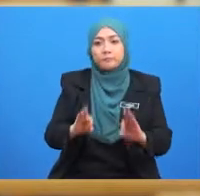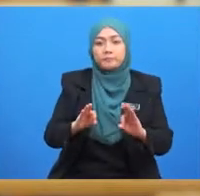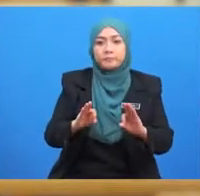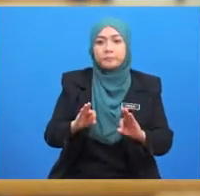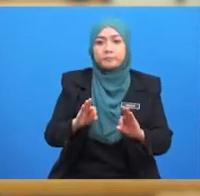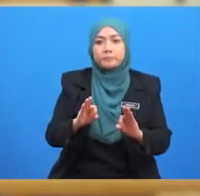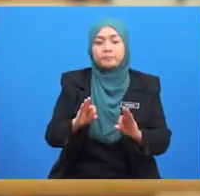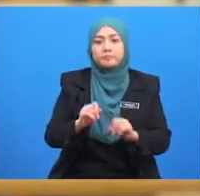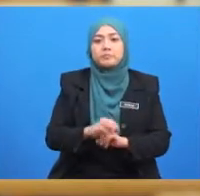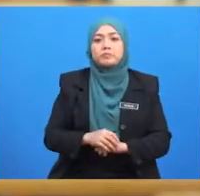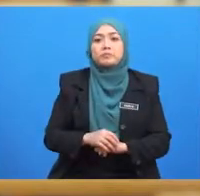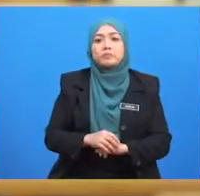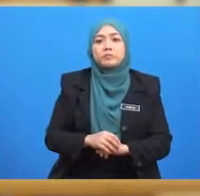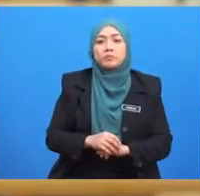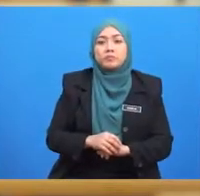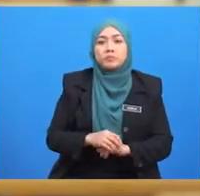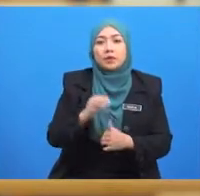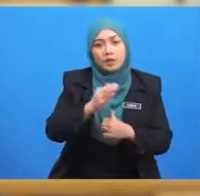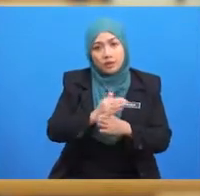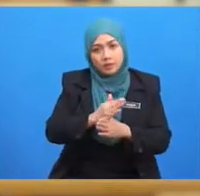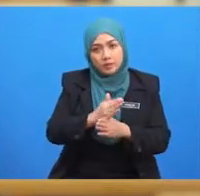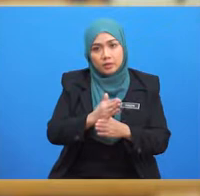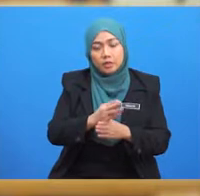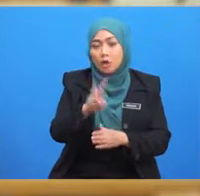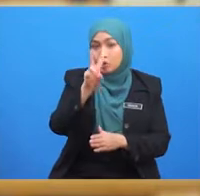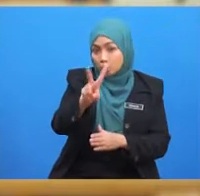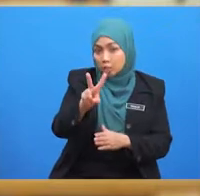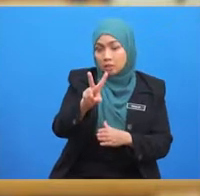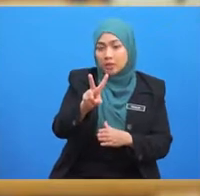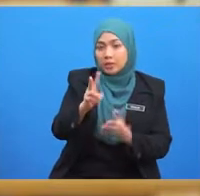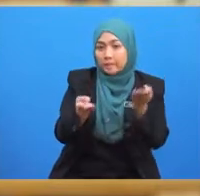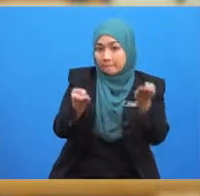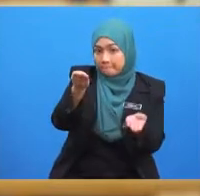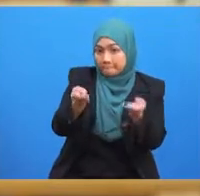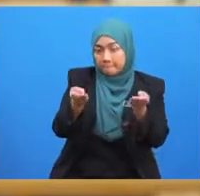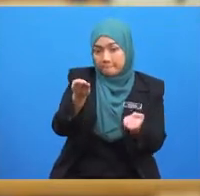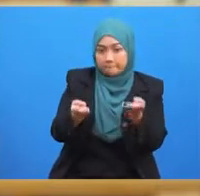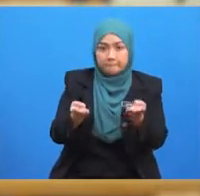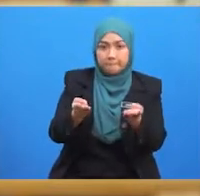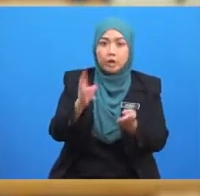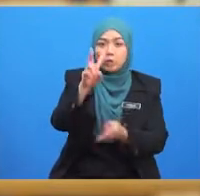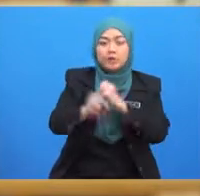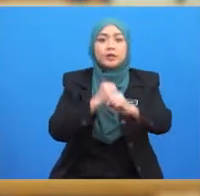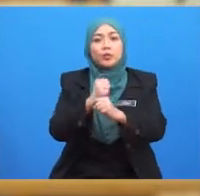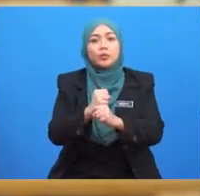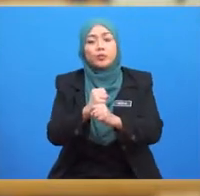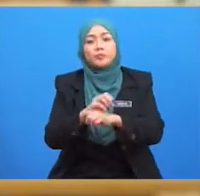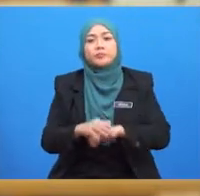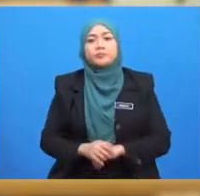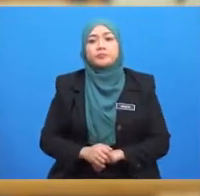membandingkan antara Duo tahun Mari kita lihat formula bagi